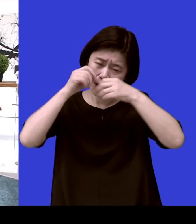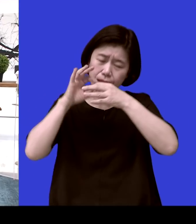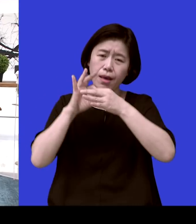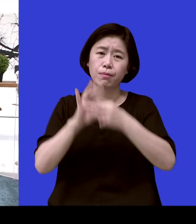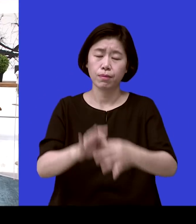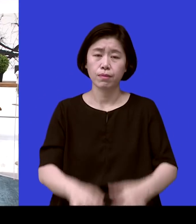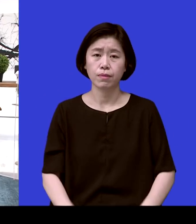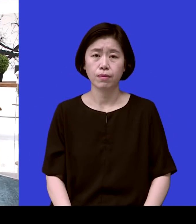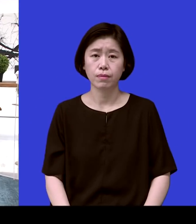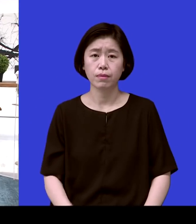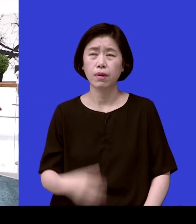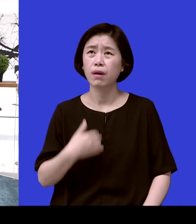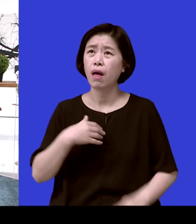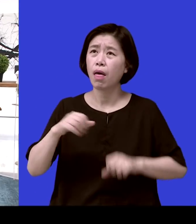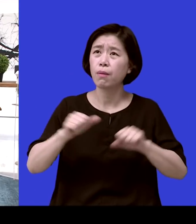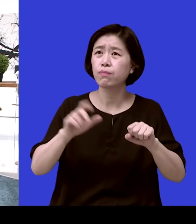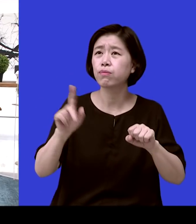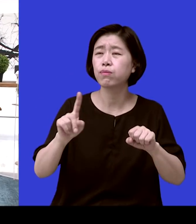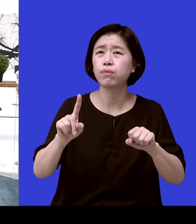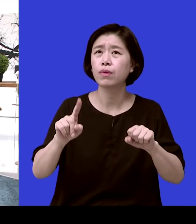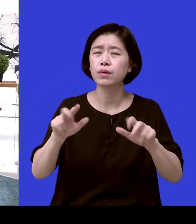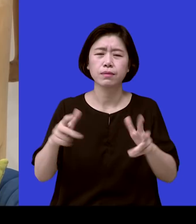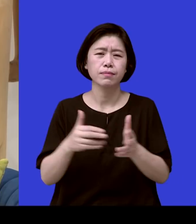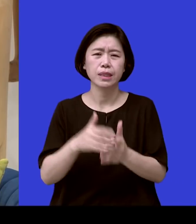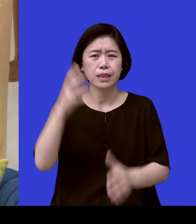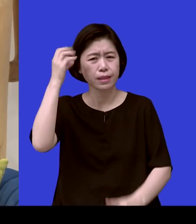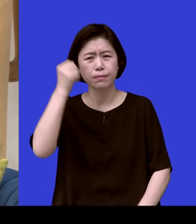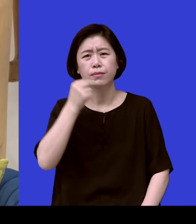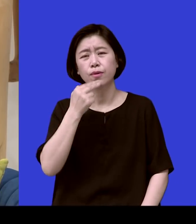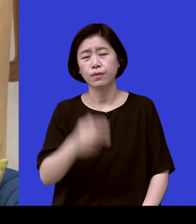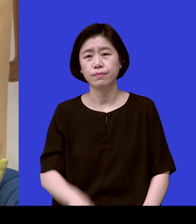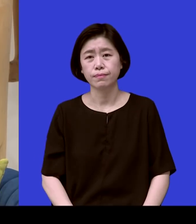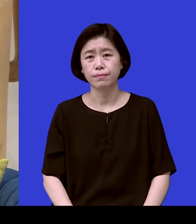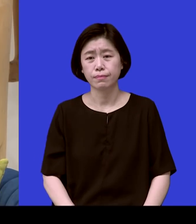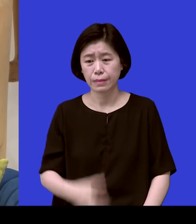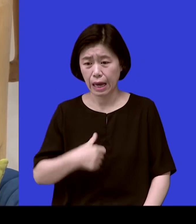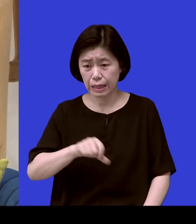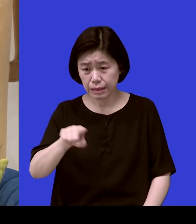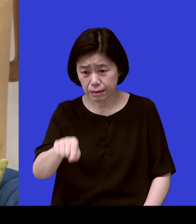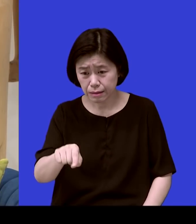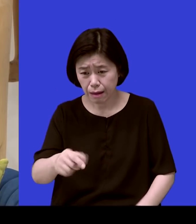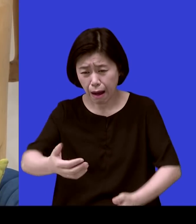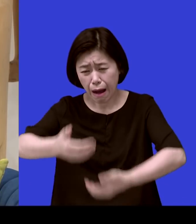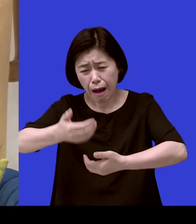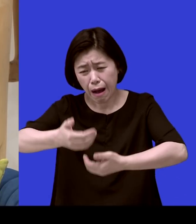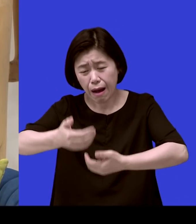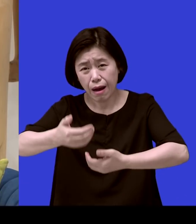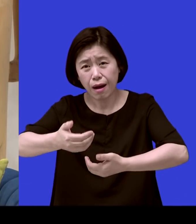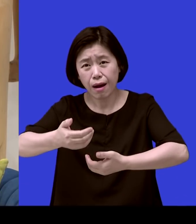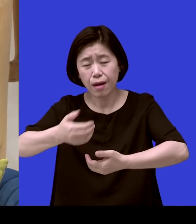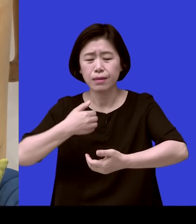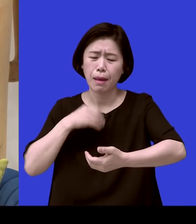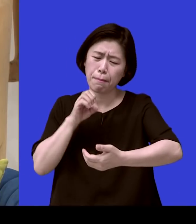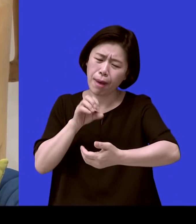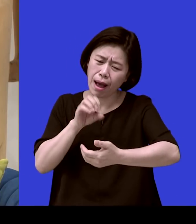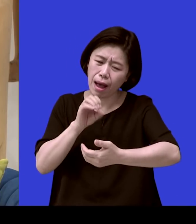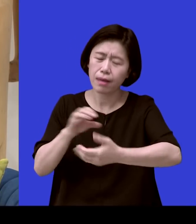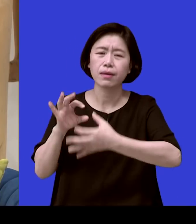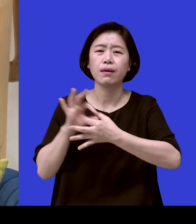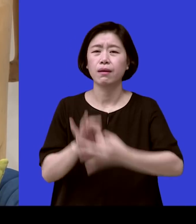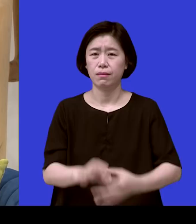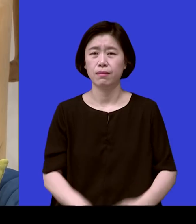제가 뭘 했는지도 기억이 잘 안 나요, 지금도. 그 아이를 붙잡고 말을 사나이한테 말하듯이